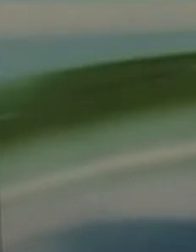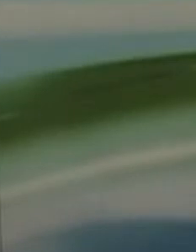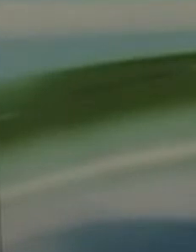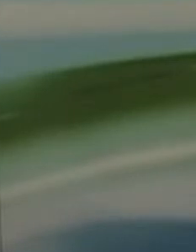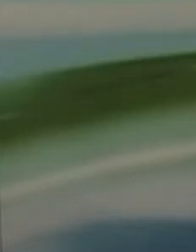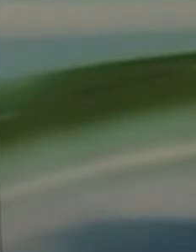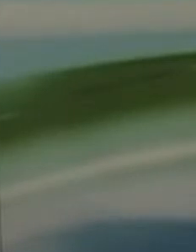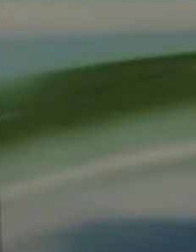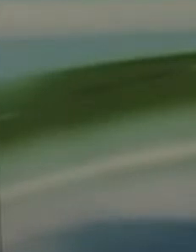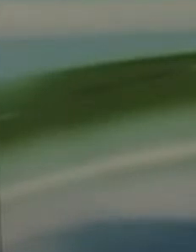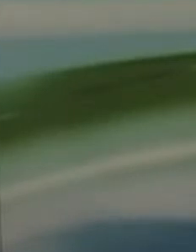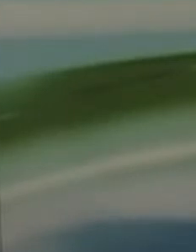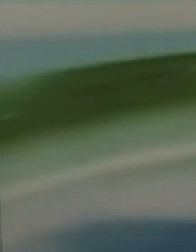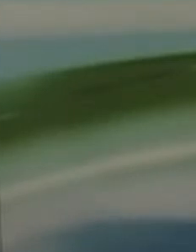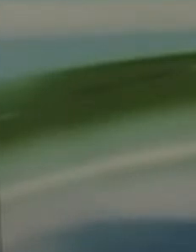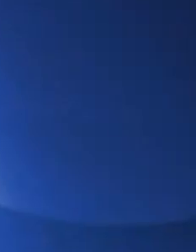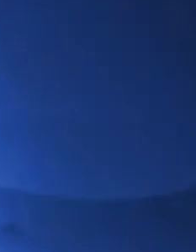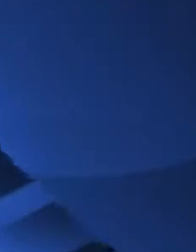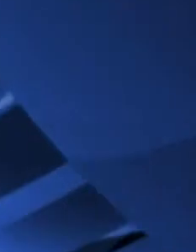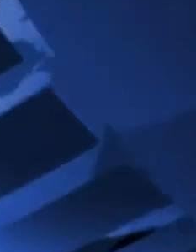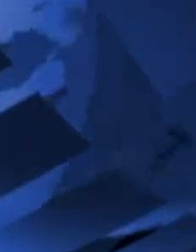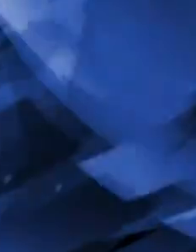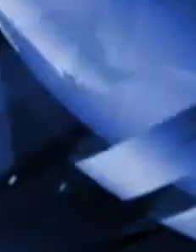алдағы уақытта шешімі табылатынын айтылды.